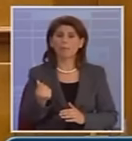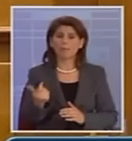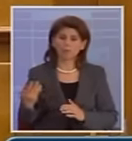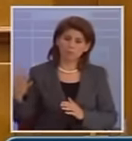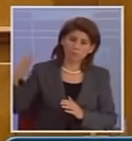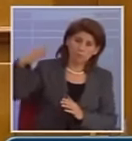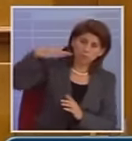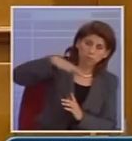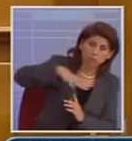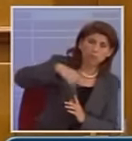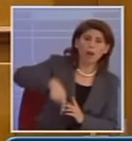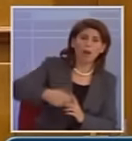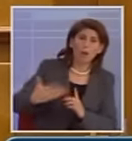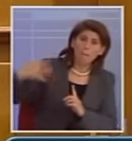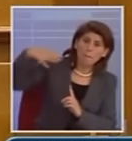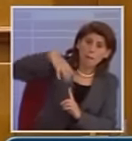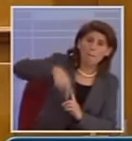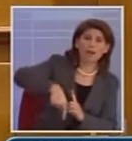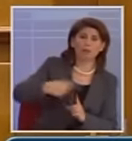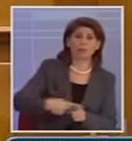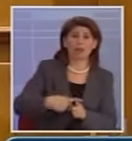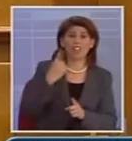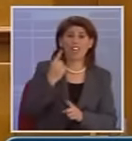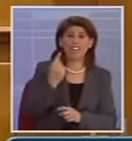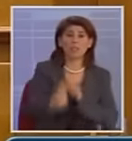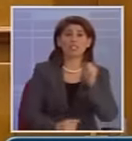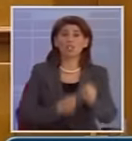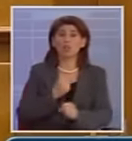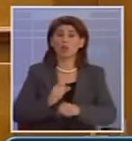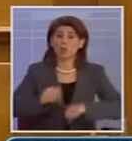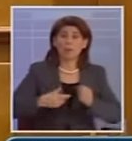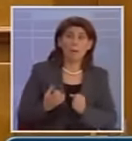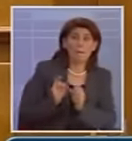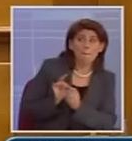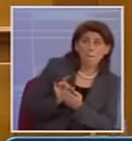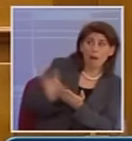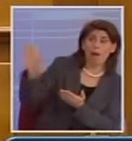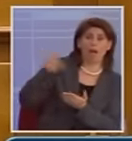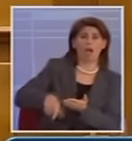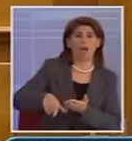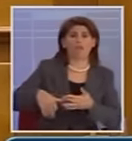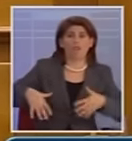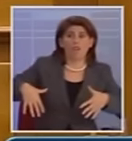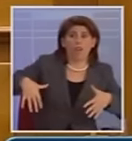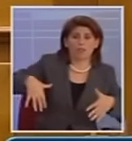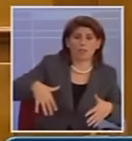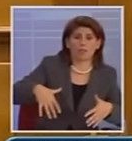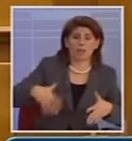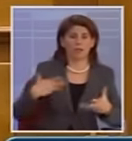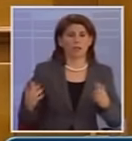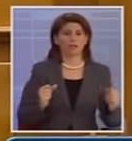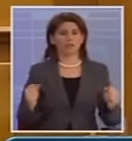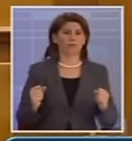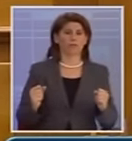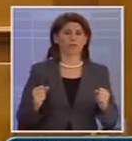χώρα για πολύ καιρό. Κάναμε πάνω από 1-1,5 χρόνο για να το διώξουμε αυτό το φάντασμα και να συνεφέρουμε την Ελλάδα.